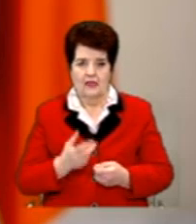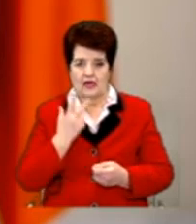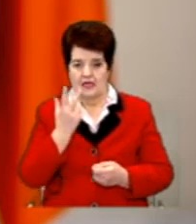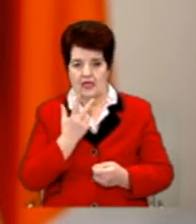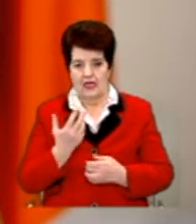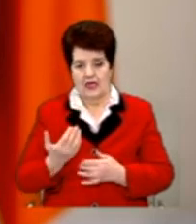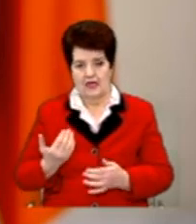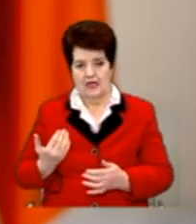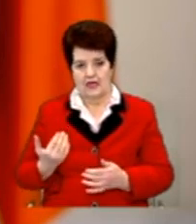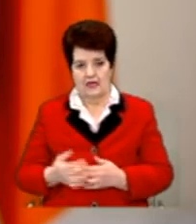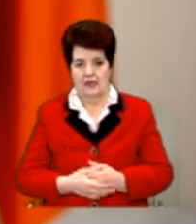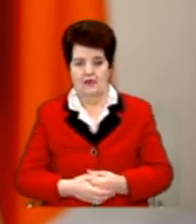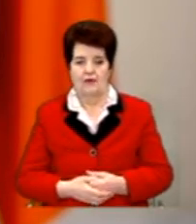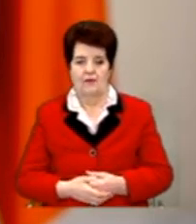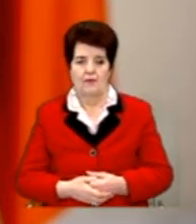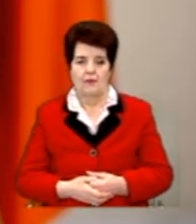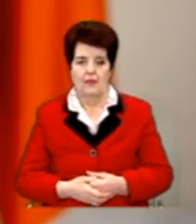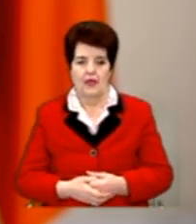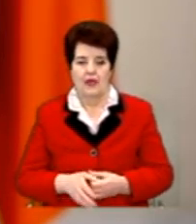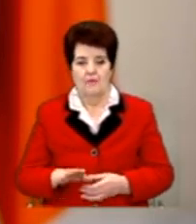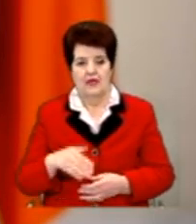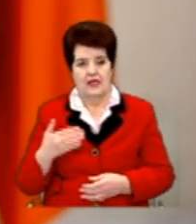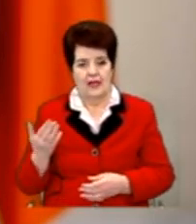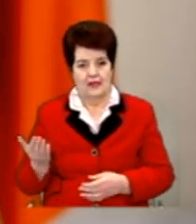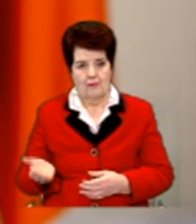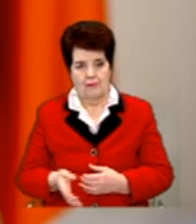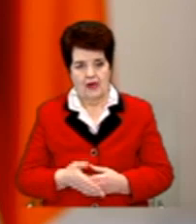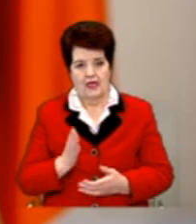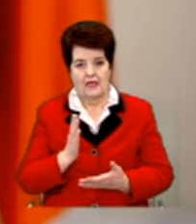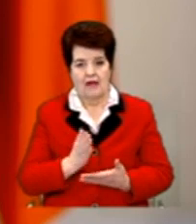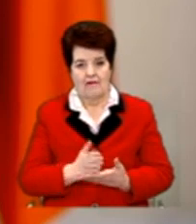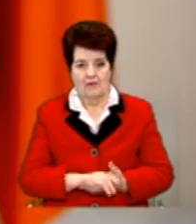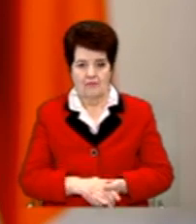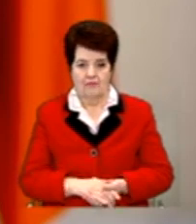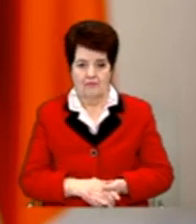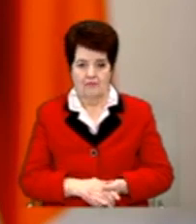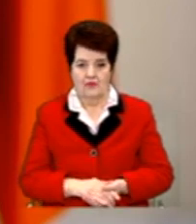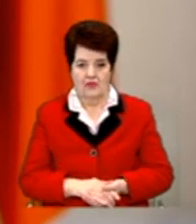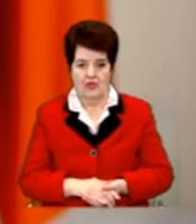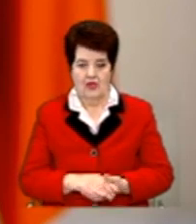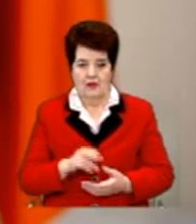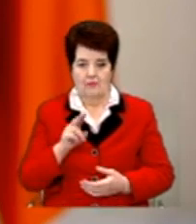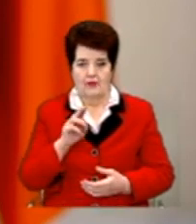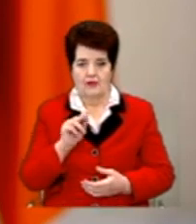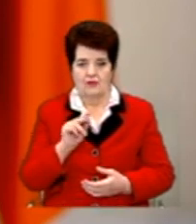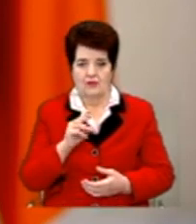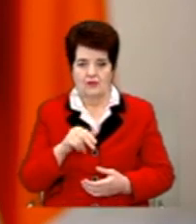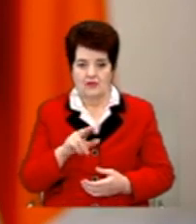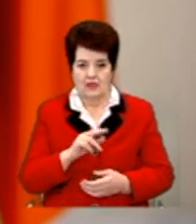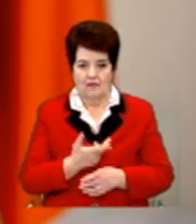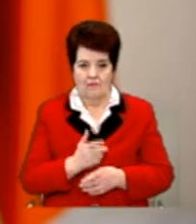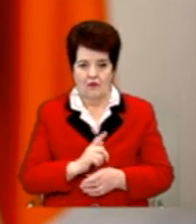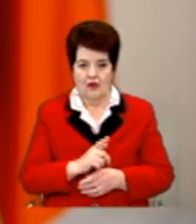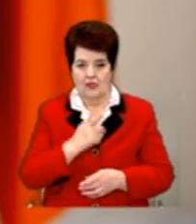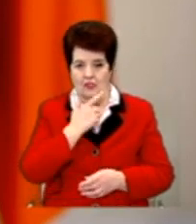ani dinainte. Pe de altă parte, avem un PSD care are încă